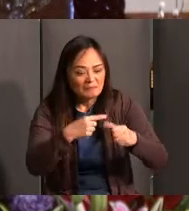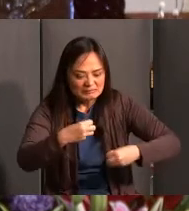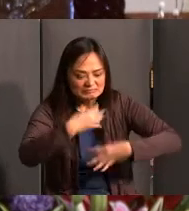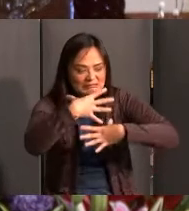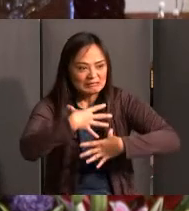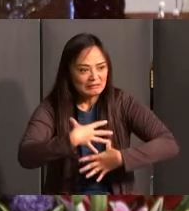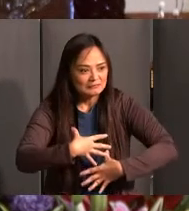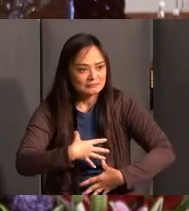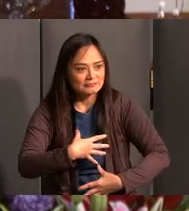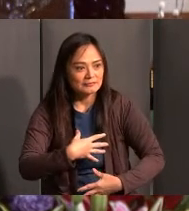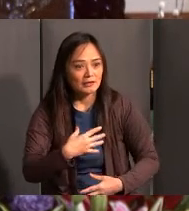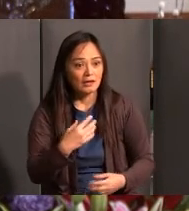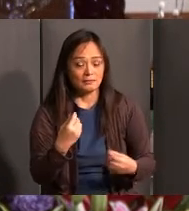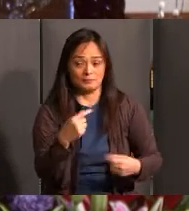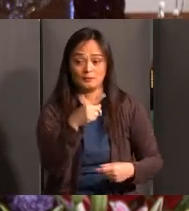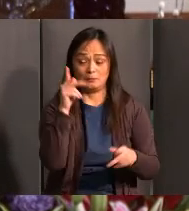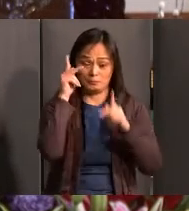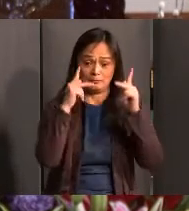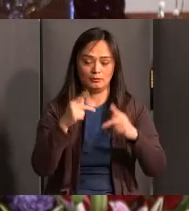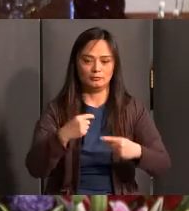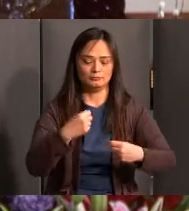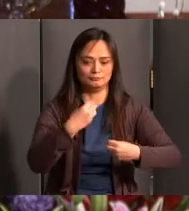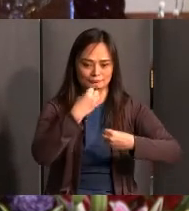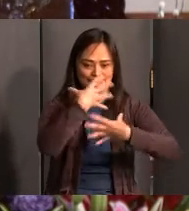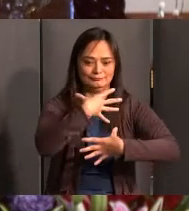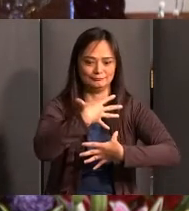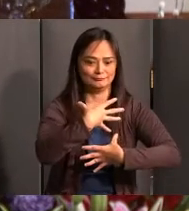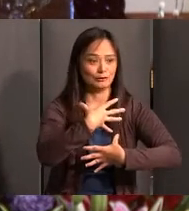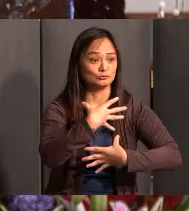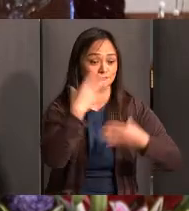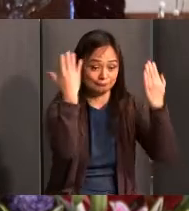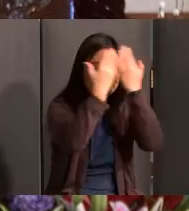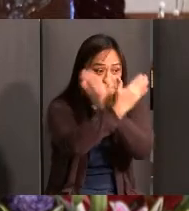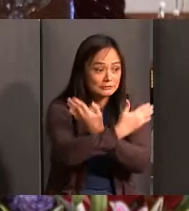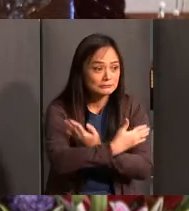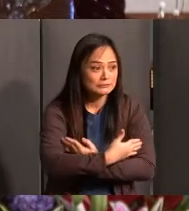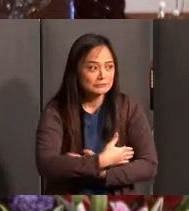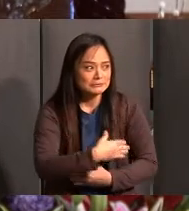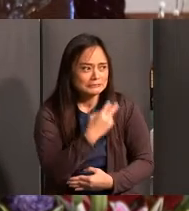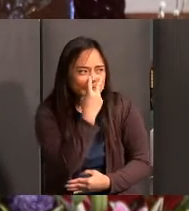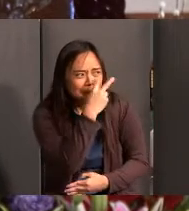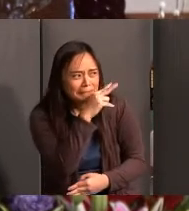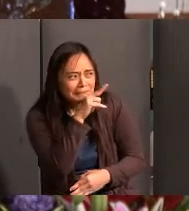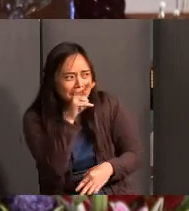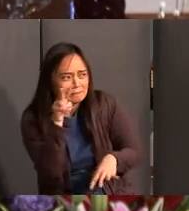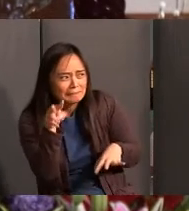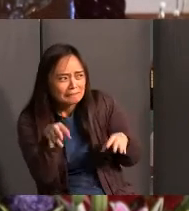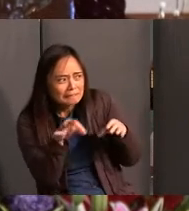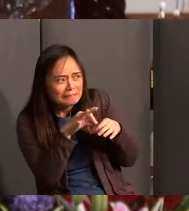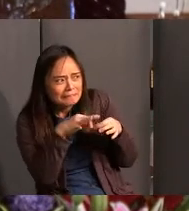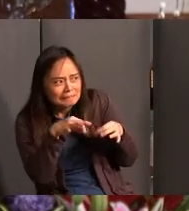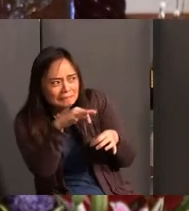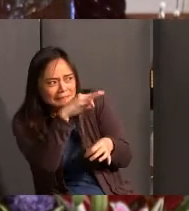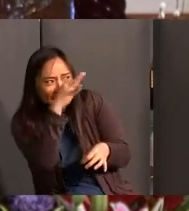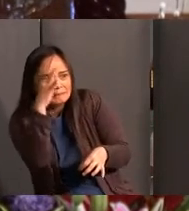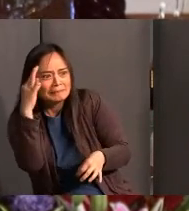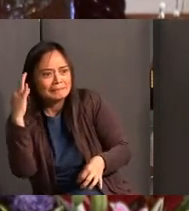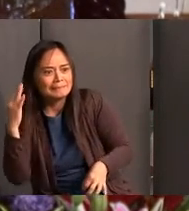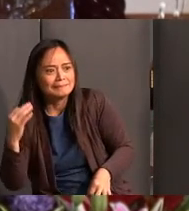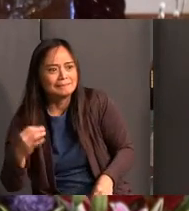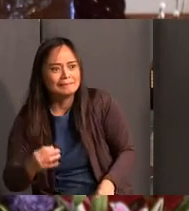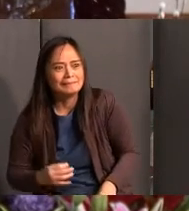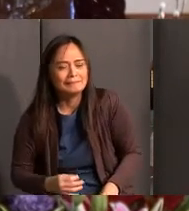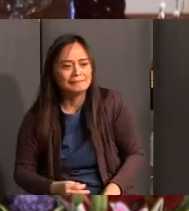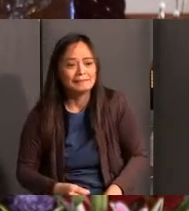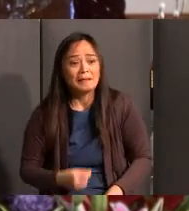know that? Pag-aralan niyo. Oo. Kung gusto niyo mag-practice, pumunta kayo rito paghating gabi. Patayin lahat